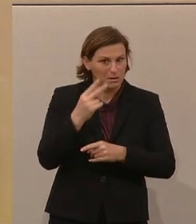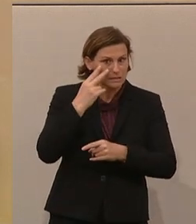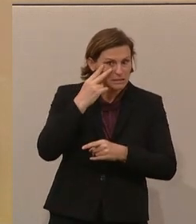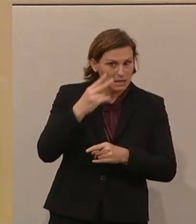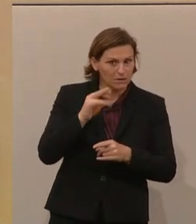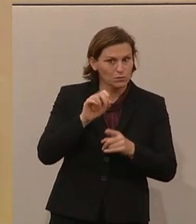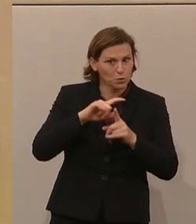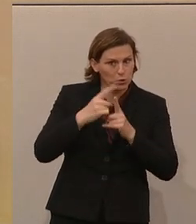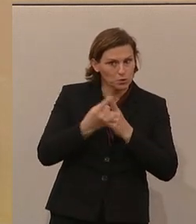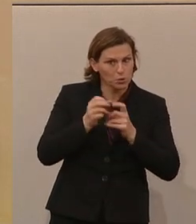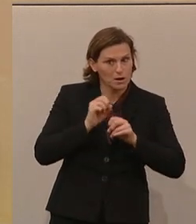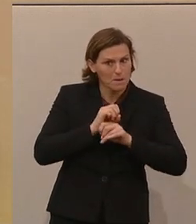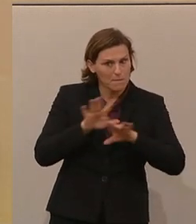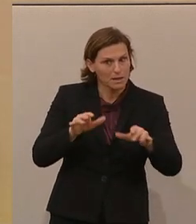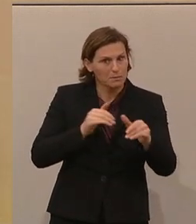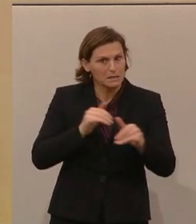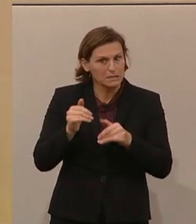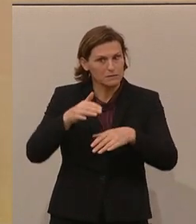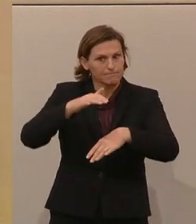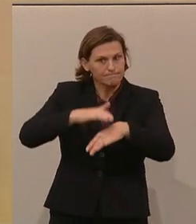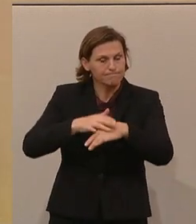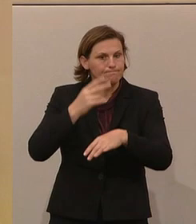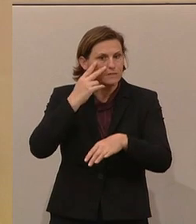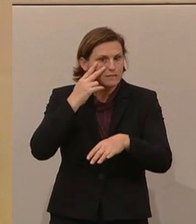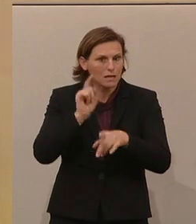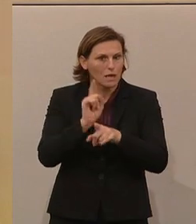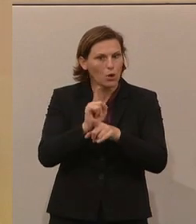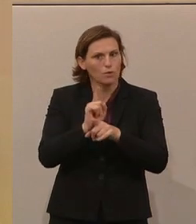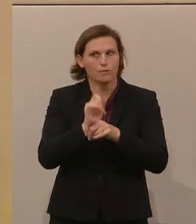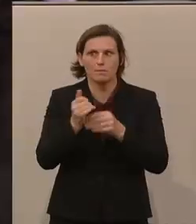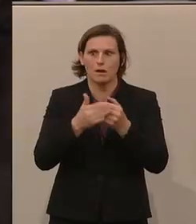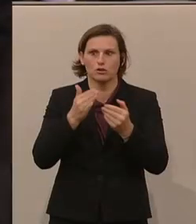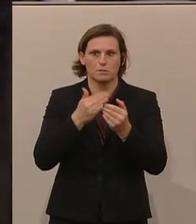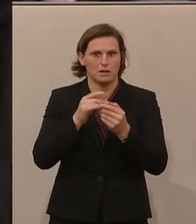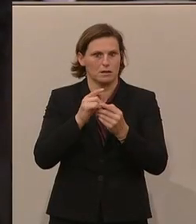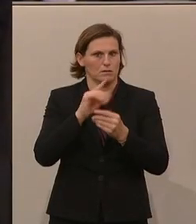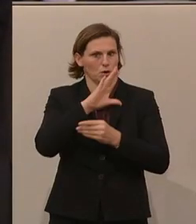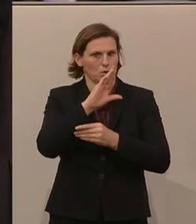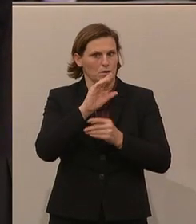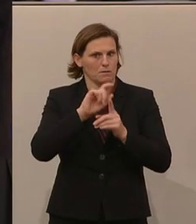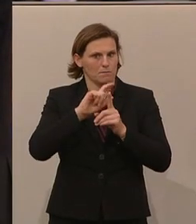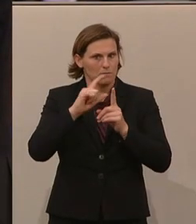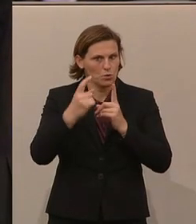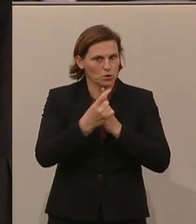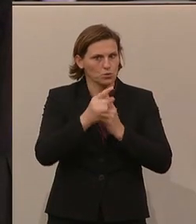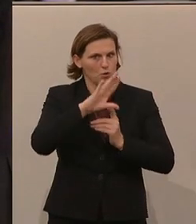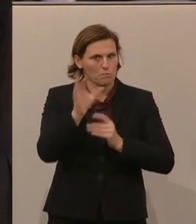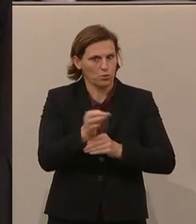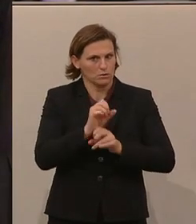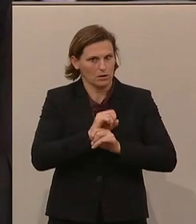Kultur- und Medienminister erkennen, die im Rahmen einer Sendung wie zum Beispiel im Kulturmontag ausgestrahlt wird?